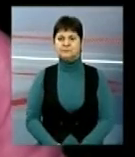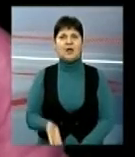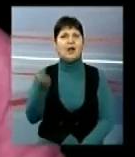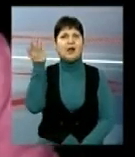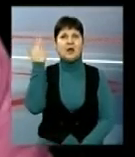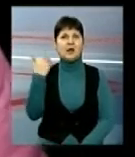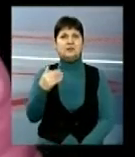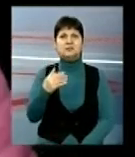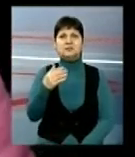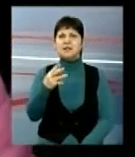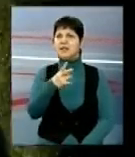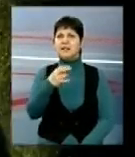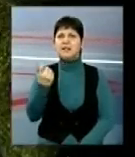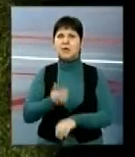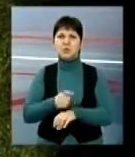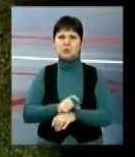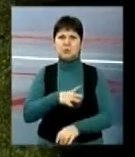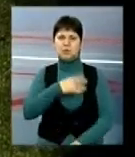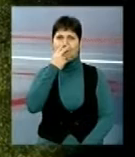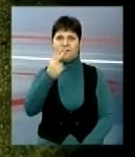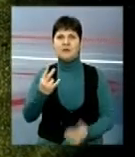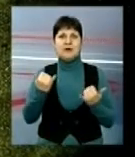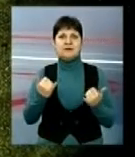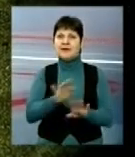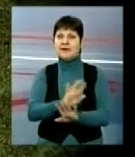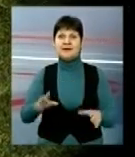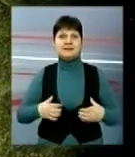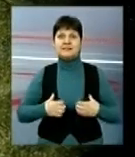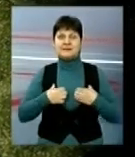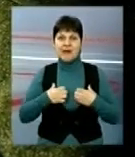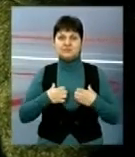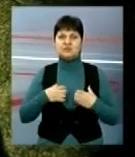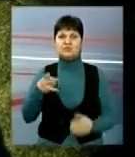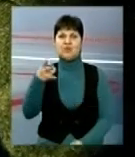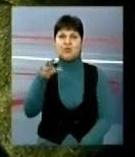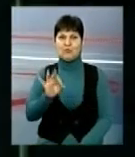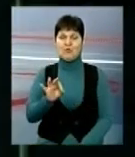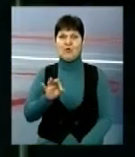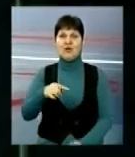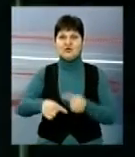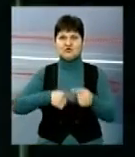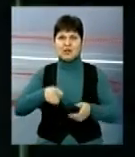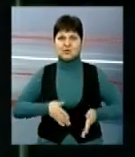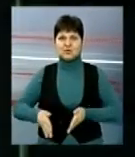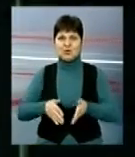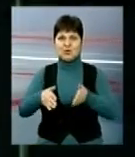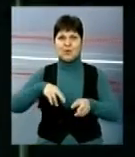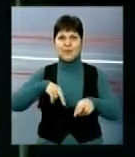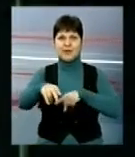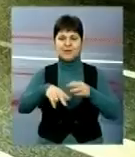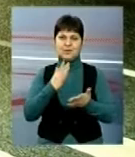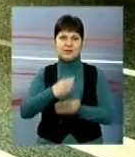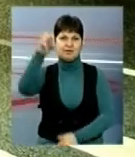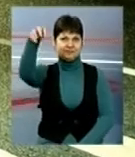було видно, які хороші. Зараз вже не страшно тут ходити через дорогу. Вже є освітлення